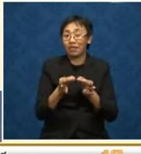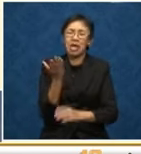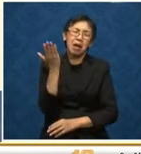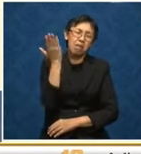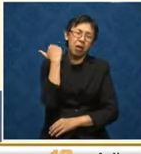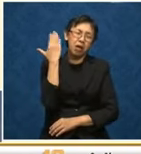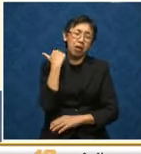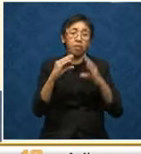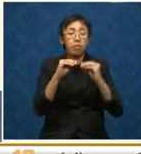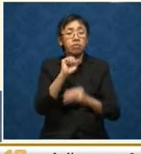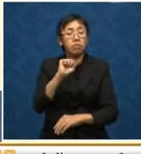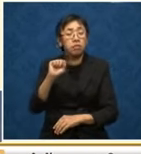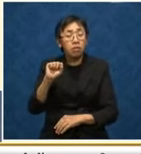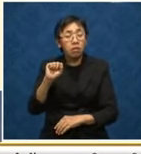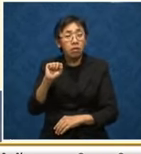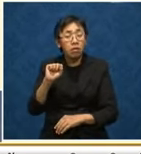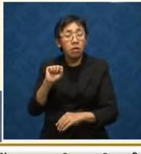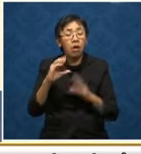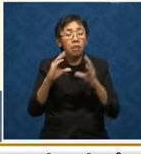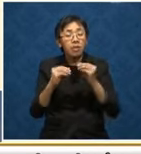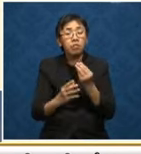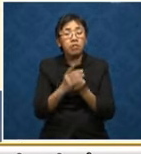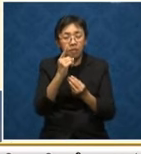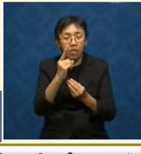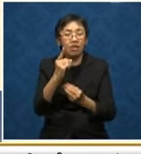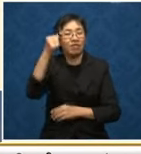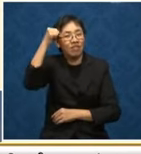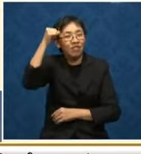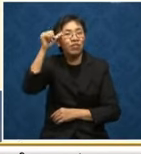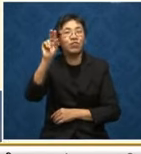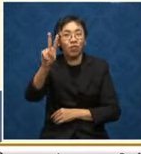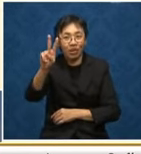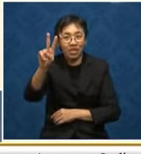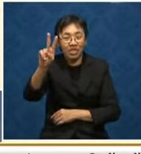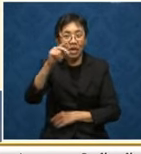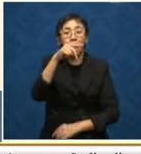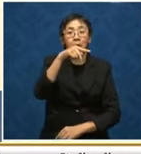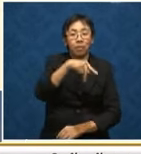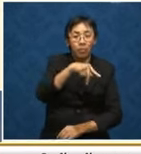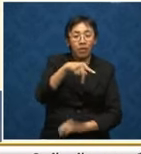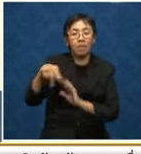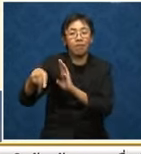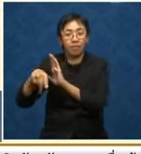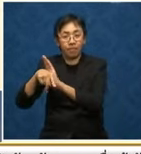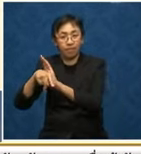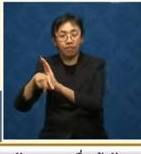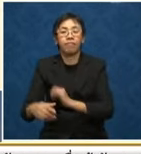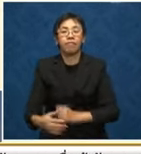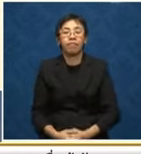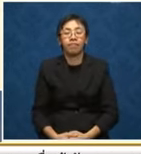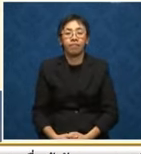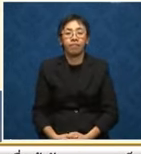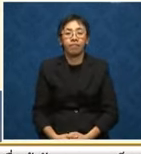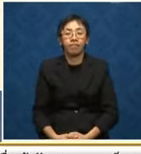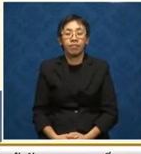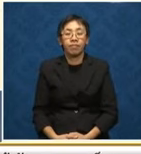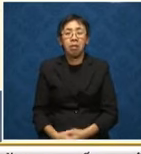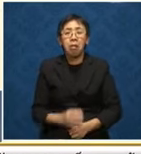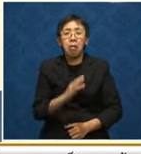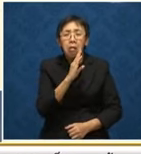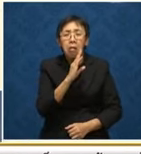ไว้ให้ประชุมสัปดาห์ละ2วันคือวันพุธและวันพฤหัสแต่ถ้